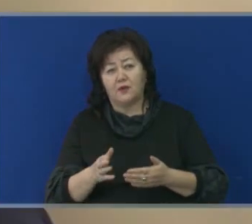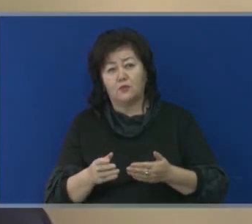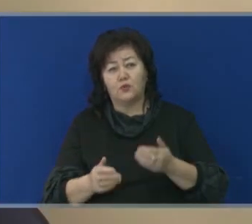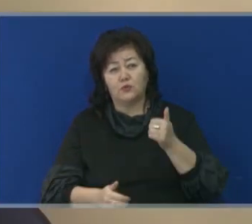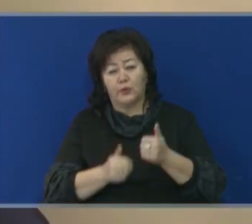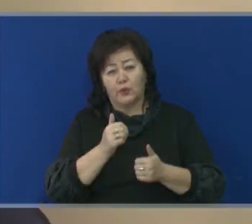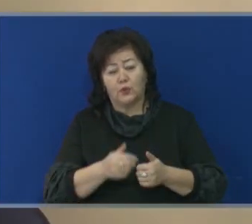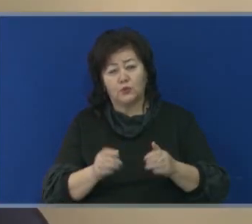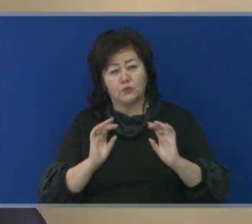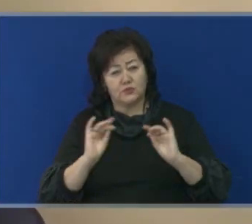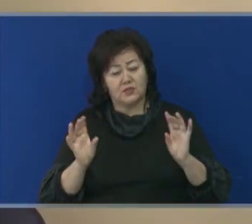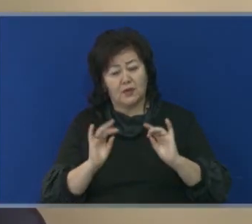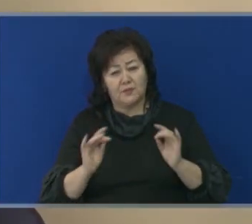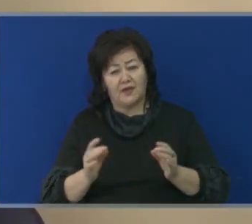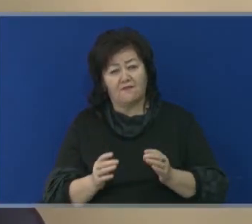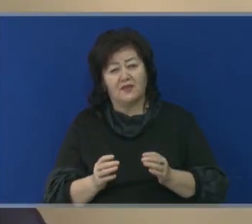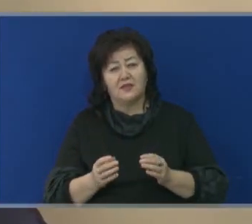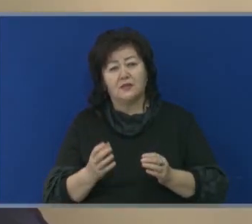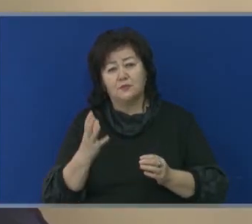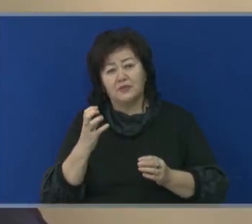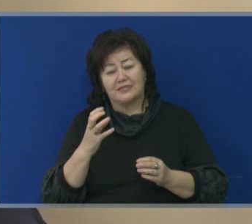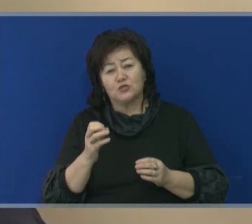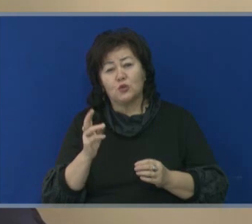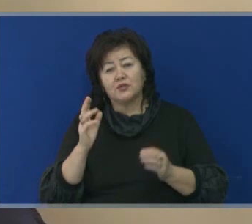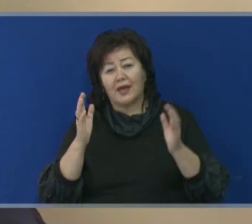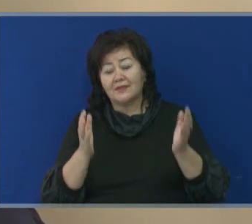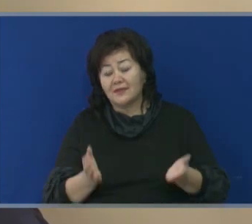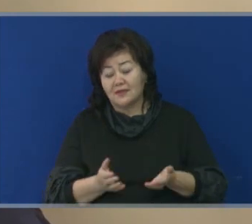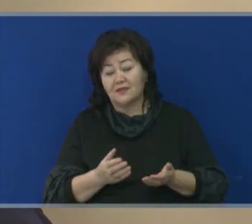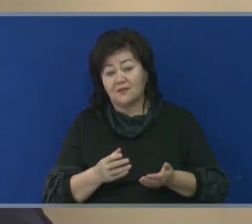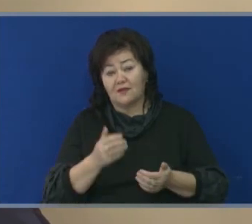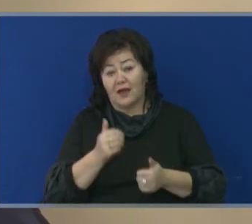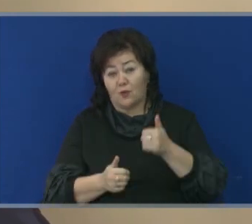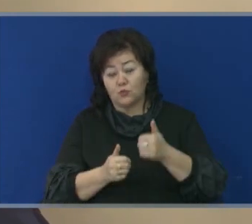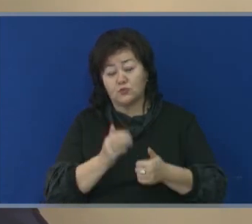контейнеров. Қаланы 11 секторға бөліпіз. 11 секторға бөліп.